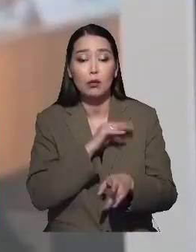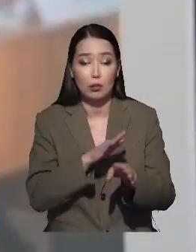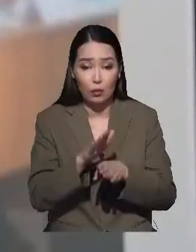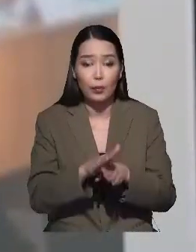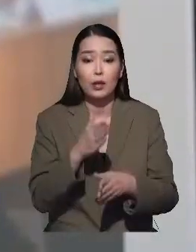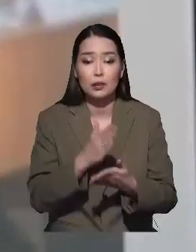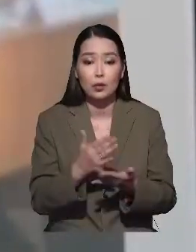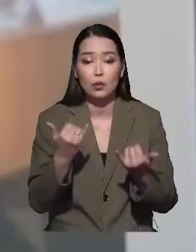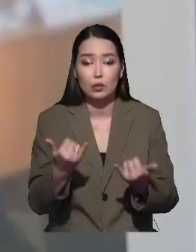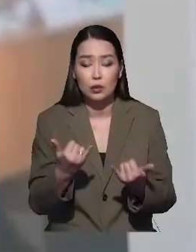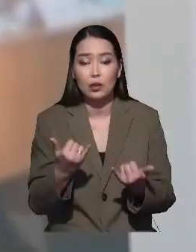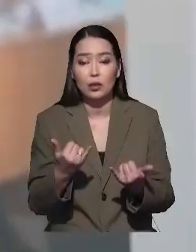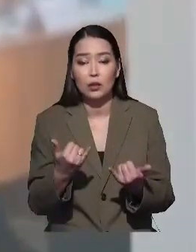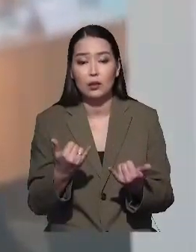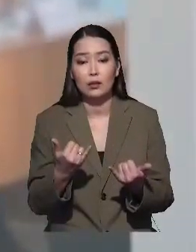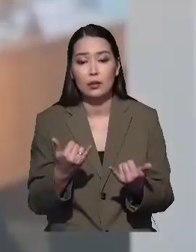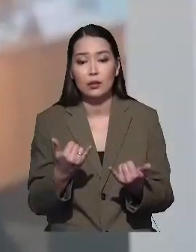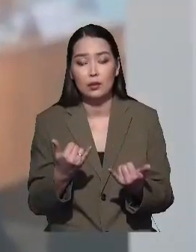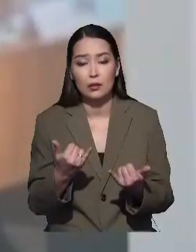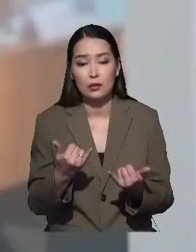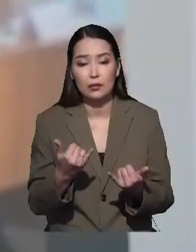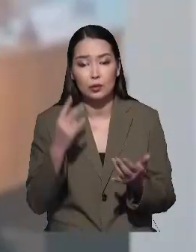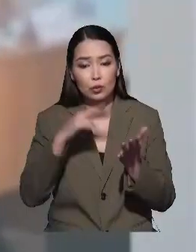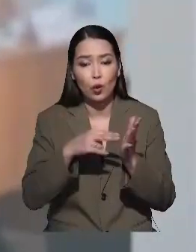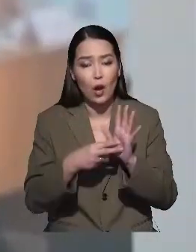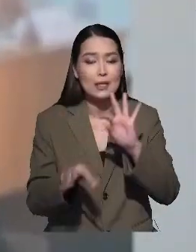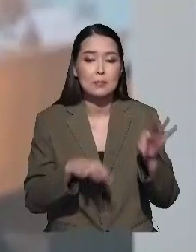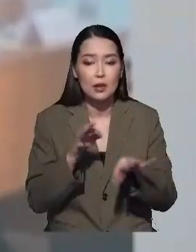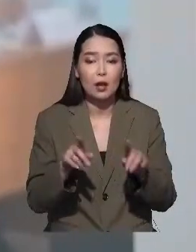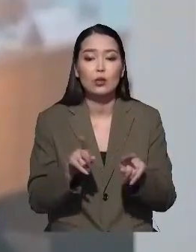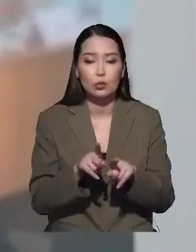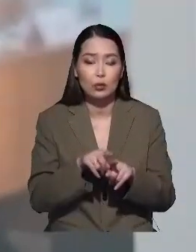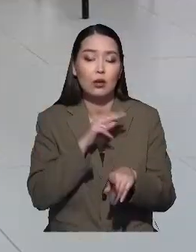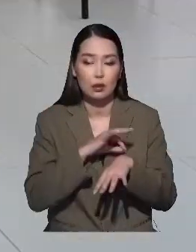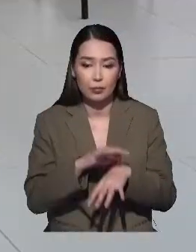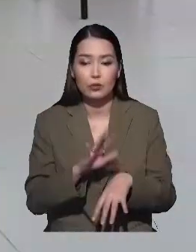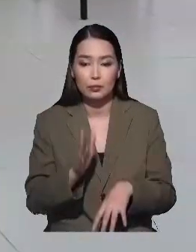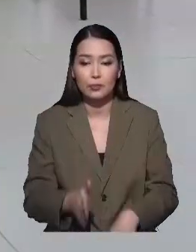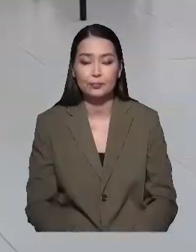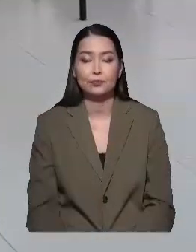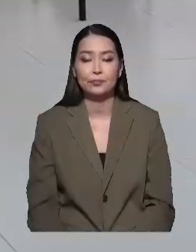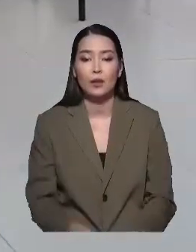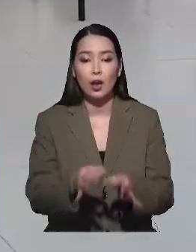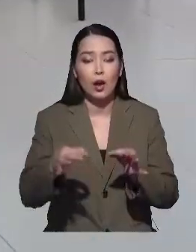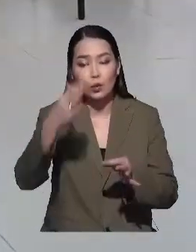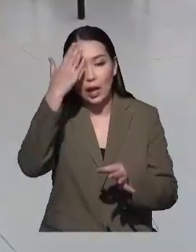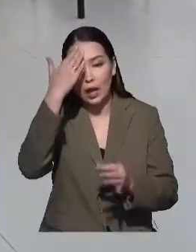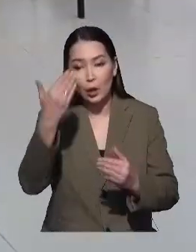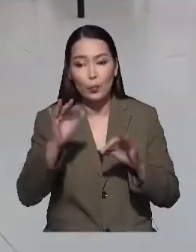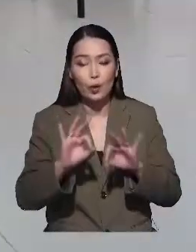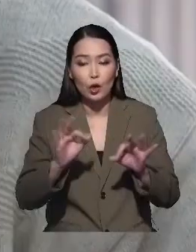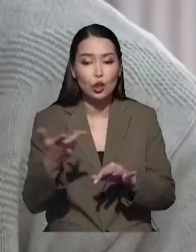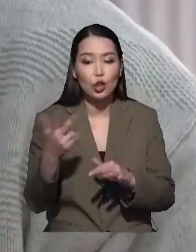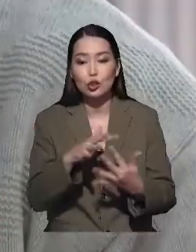Мысалы айтқанда конкурстық және де жобалық сметалық жұмыстар дайындау бойынша. Аудан әкімдігінің мәліметінше, үш